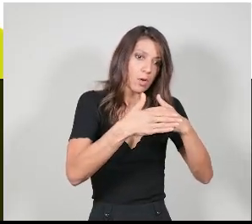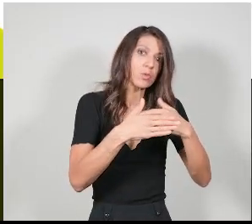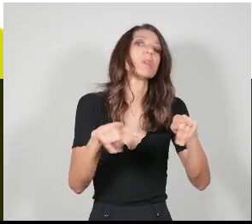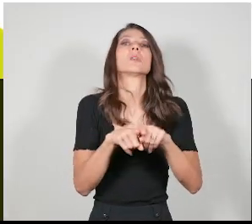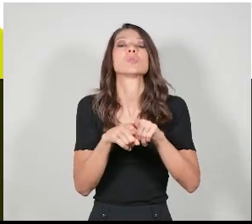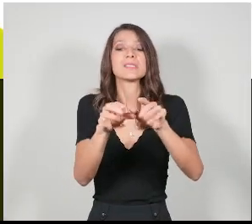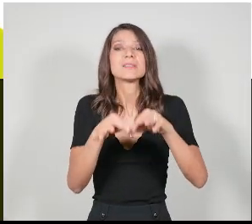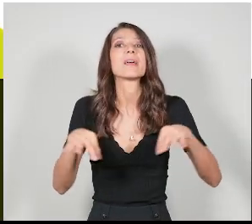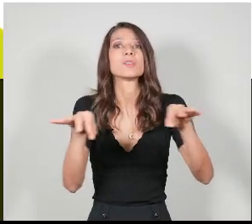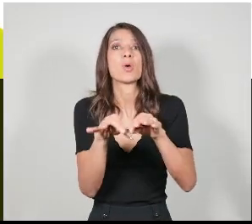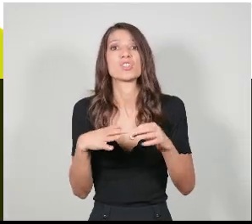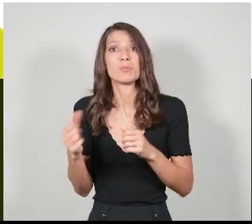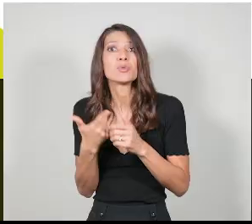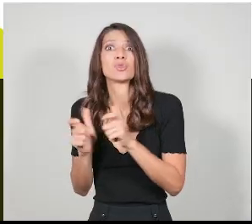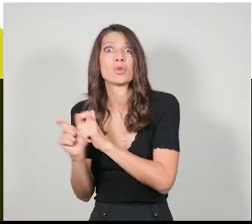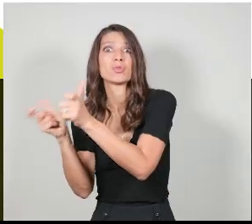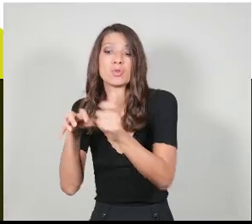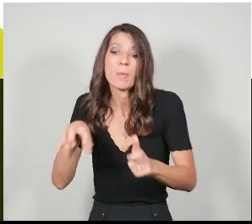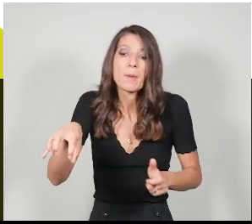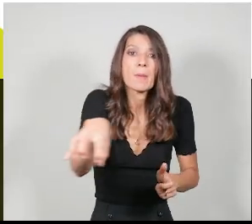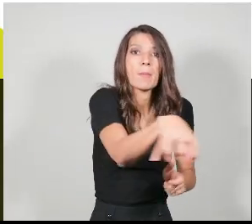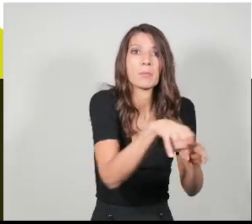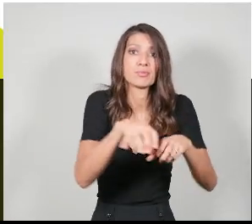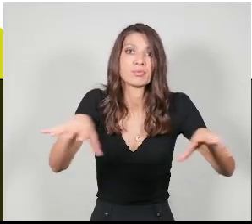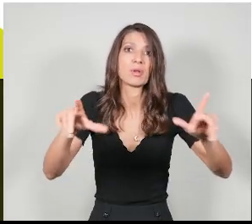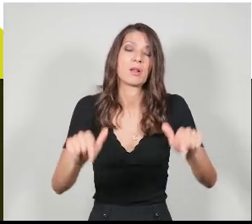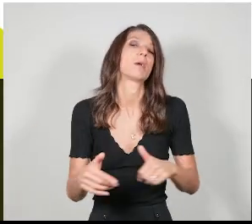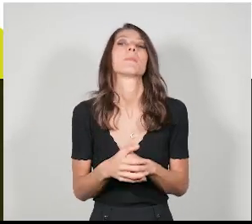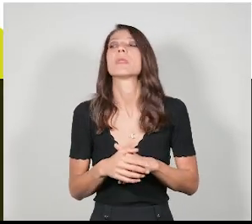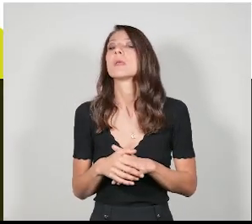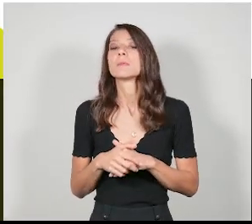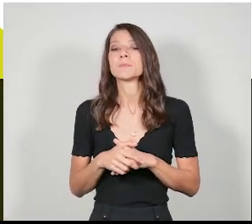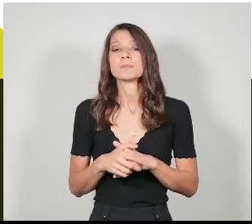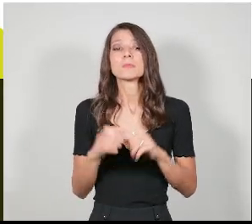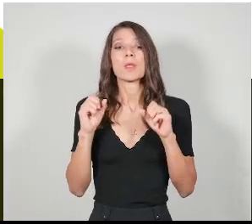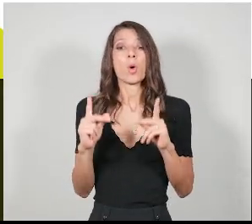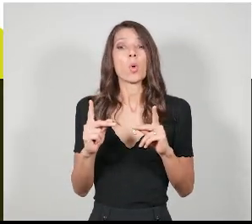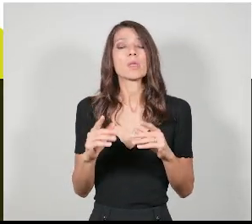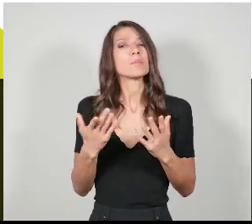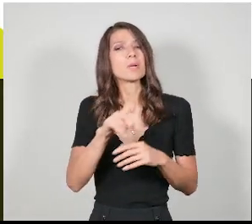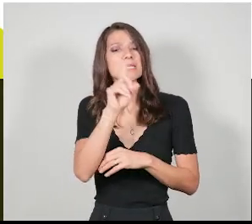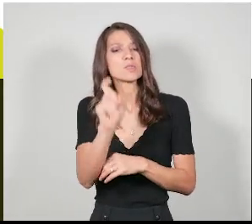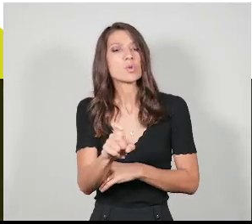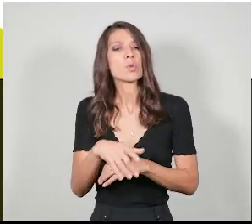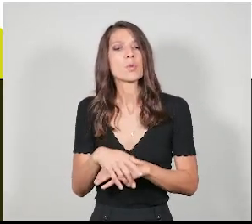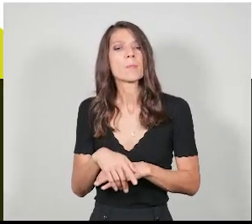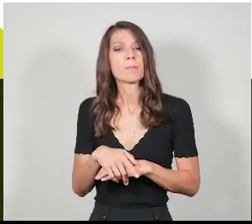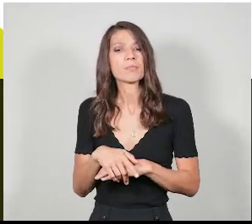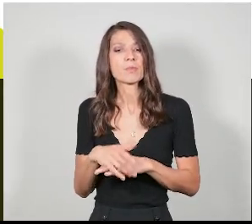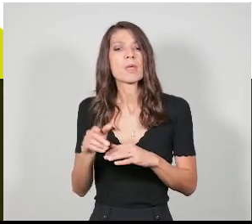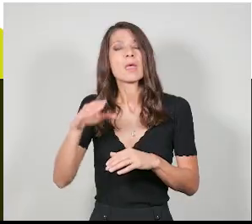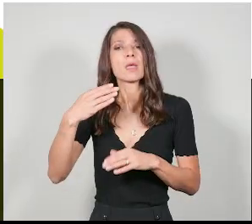ce qui n'est pas le cas aujourd'hui. Comment ça repositionne les MDPH? Parce qu'elles ont un fonctionnement par spécialisation, elles ont un fonctionnement par